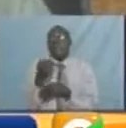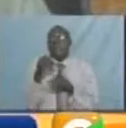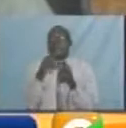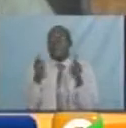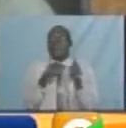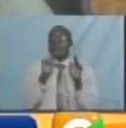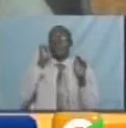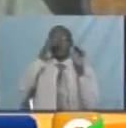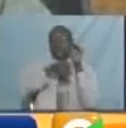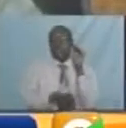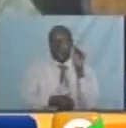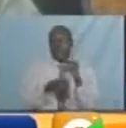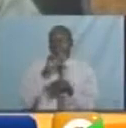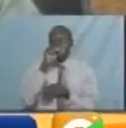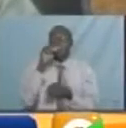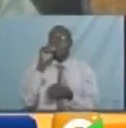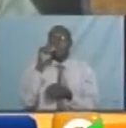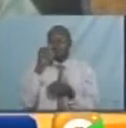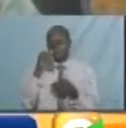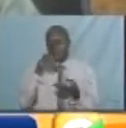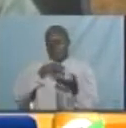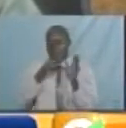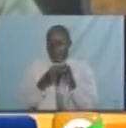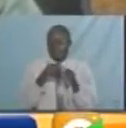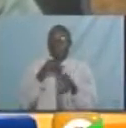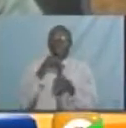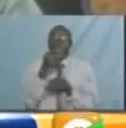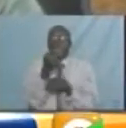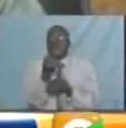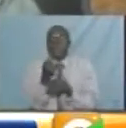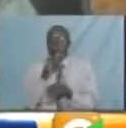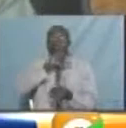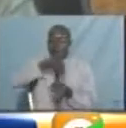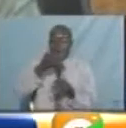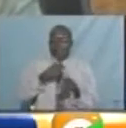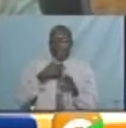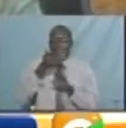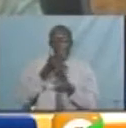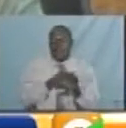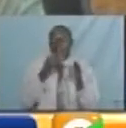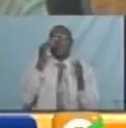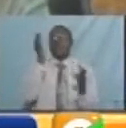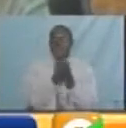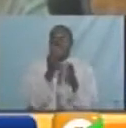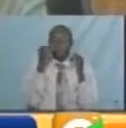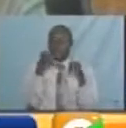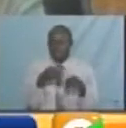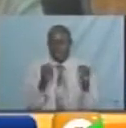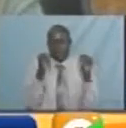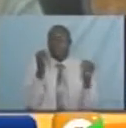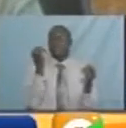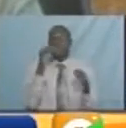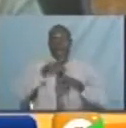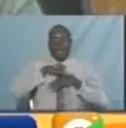detailed that the remaining time before the trial is not reasonably